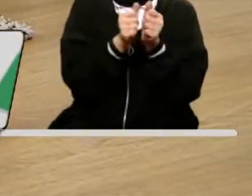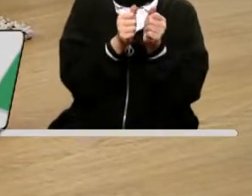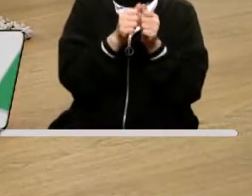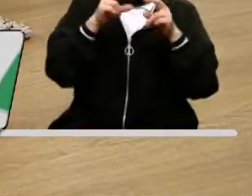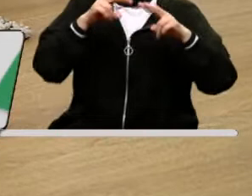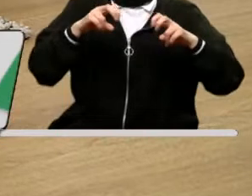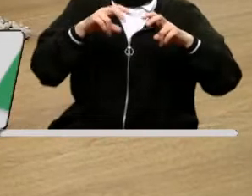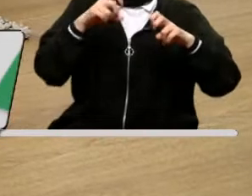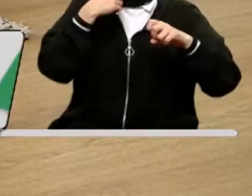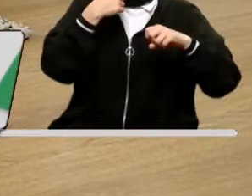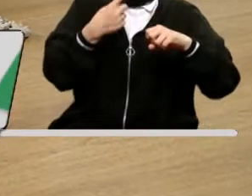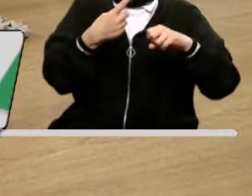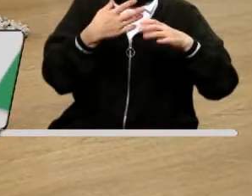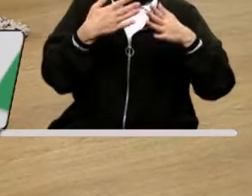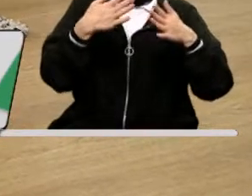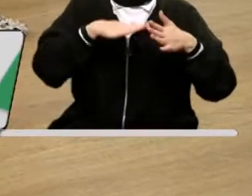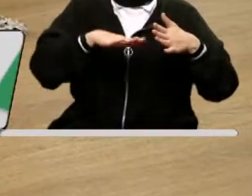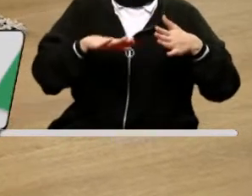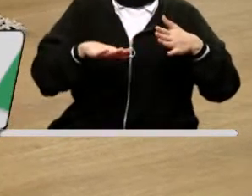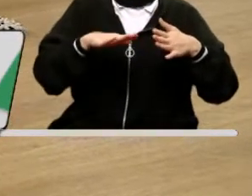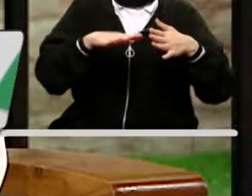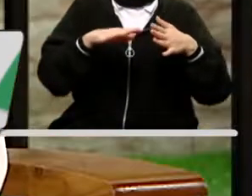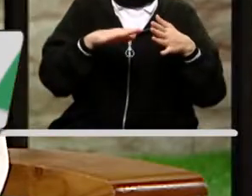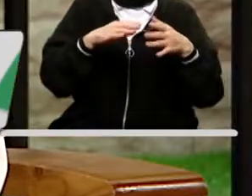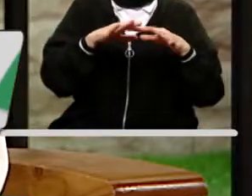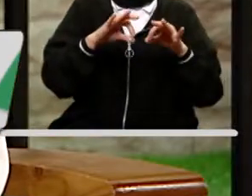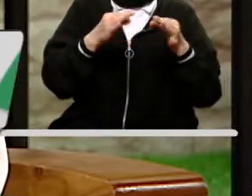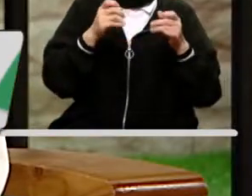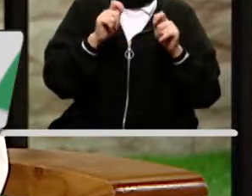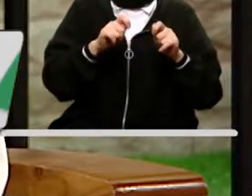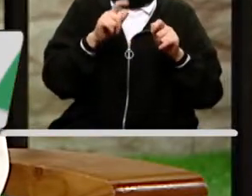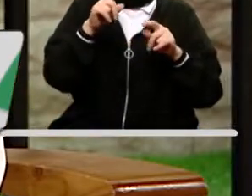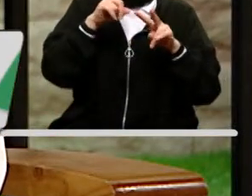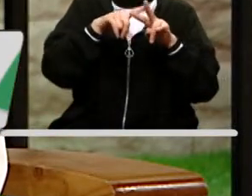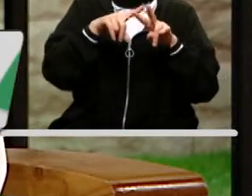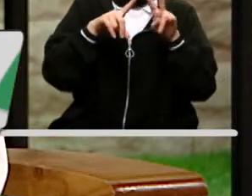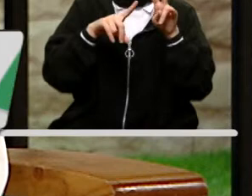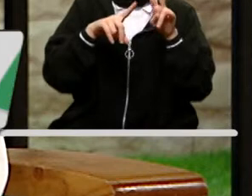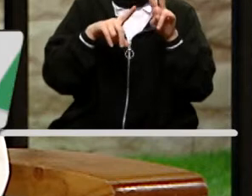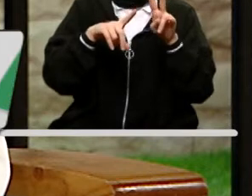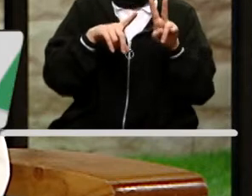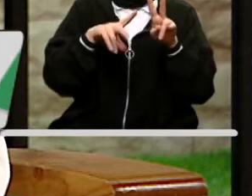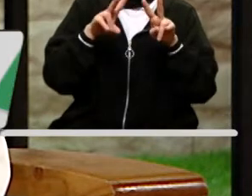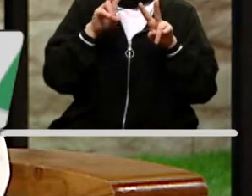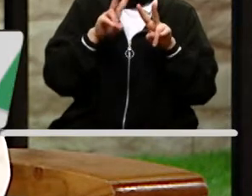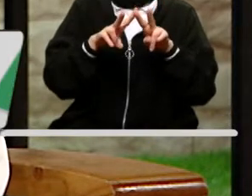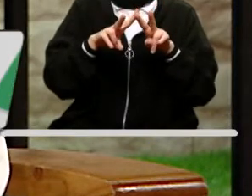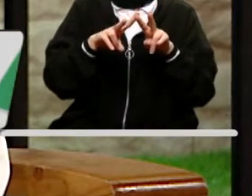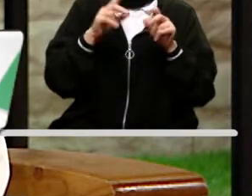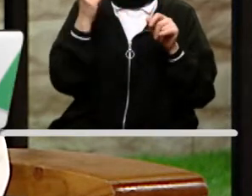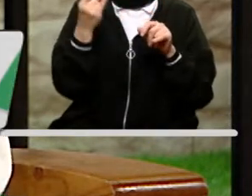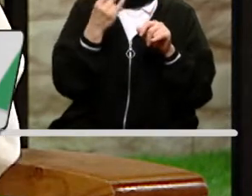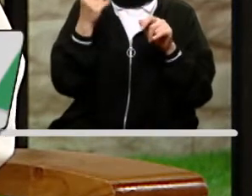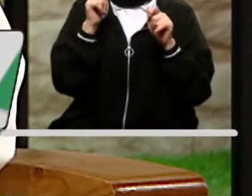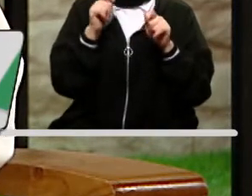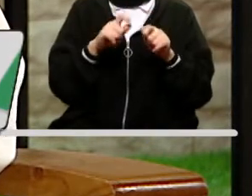gezilerinde ebeveynler ne yapıyor? AVM gezisine götürüyor. Bir AVM gezisi, her hafta yapılan bir AVM gezisi çocuğa bir şey